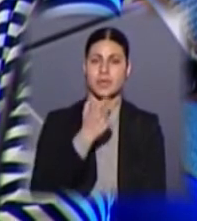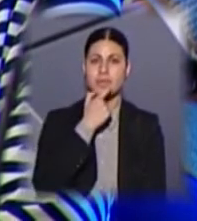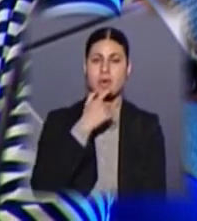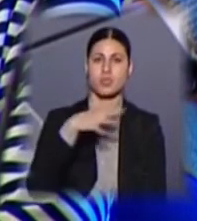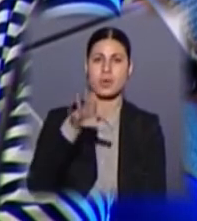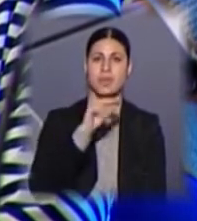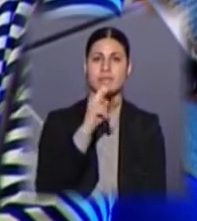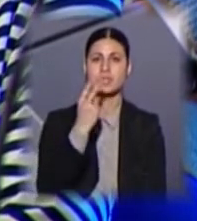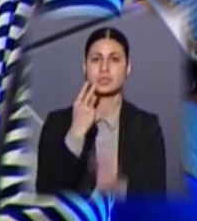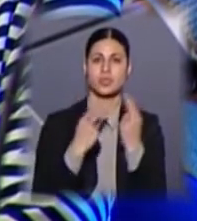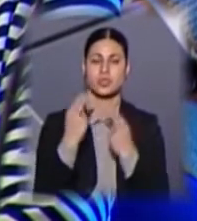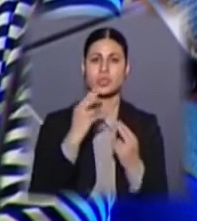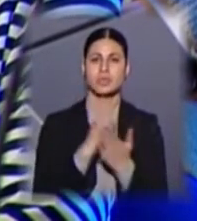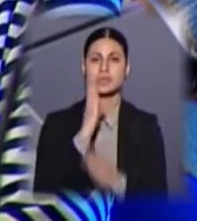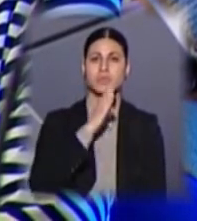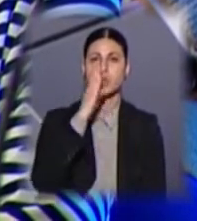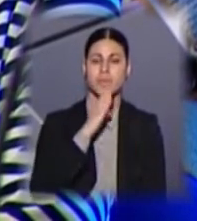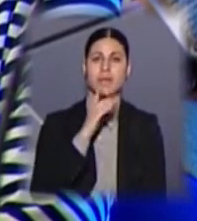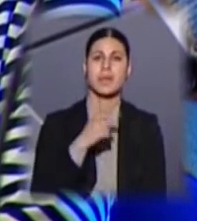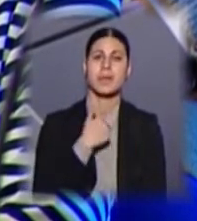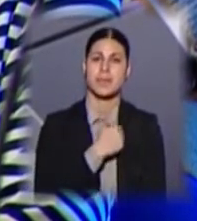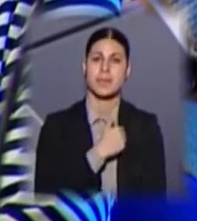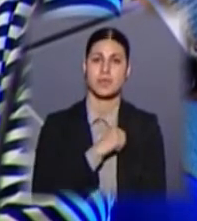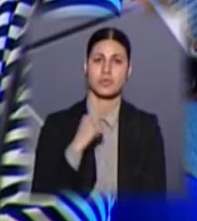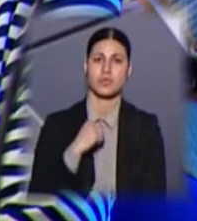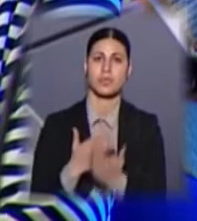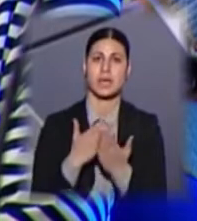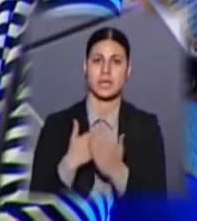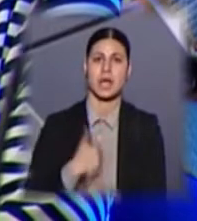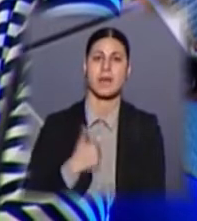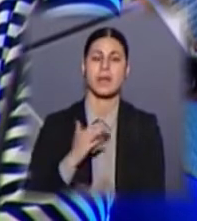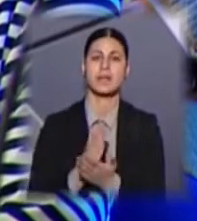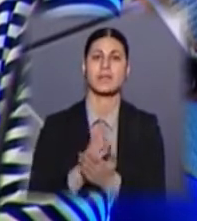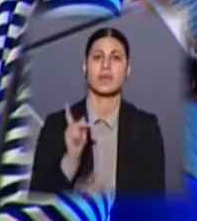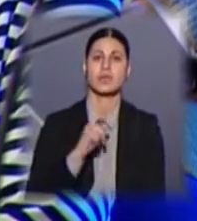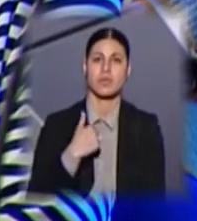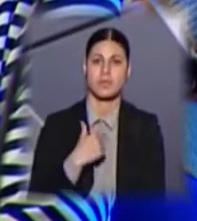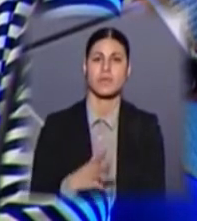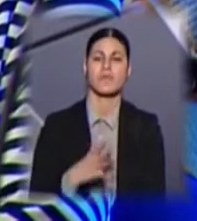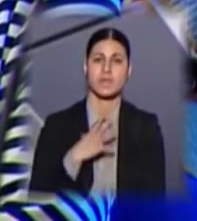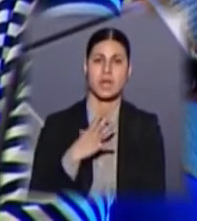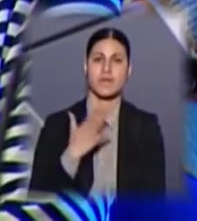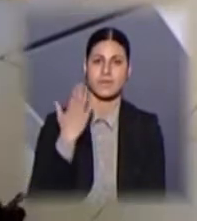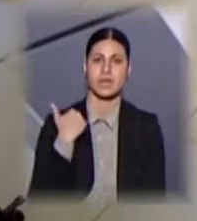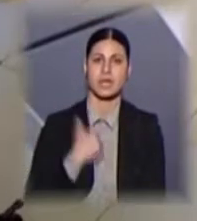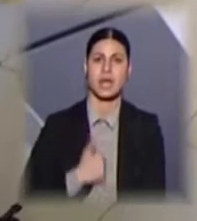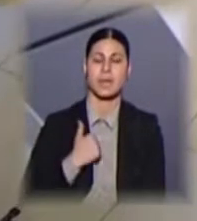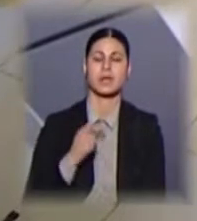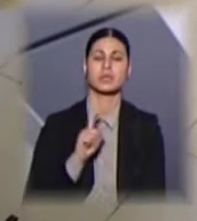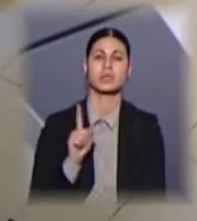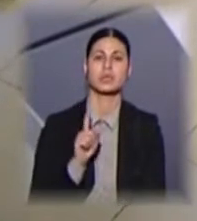მიმართავ. და მე მაგალითად ამაყი ვარ იმით, რომ ვიყავი ამაყი იმით,